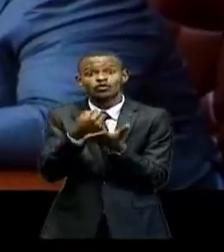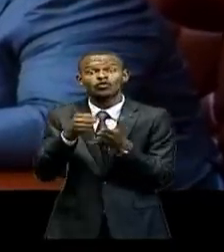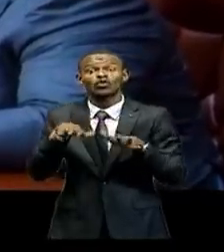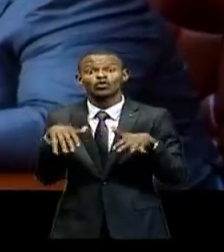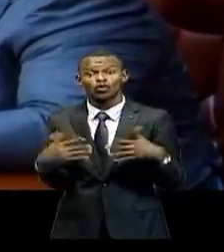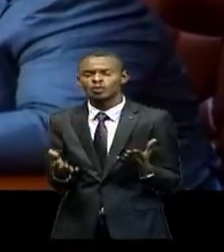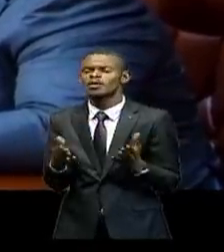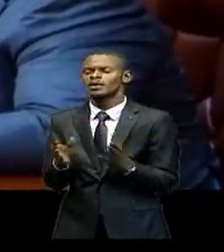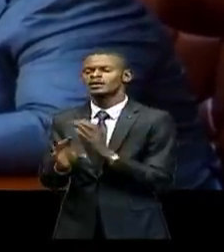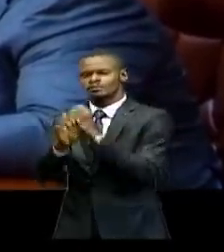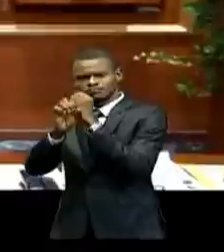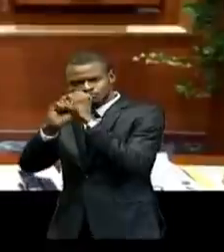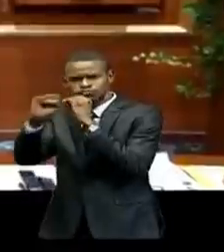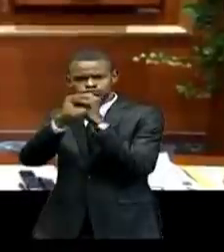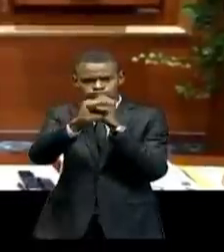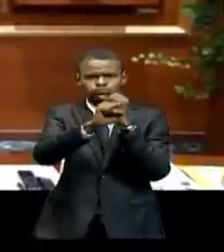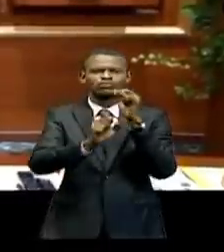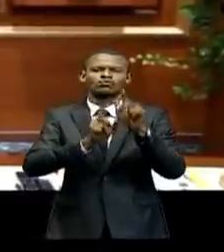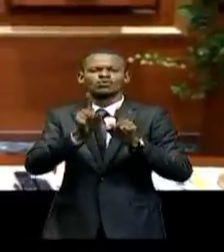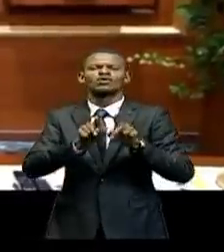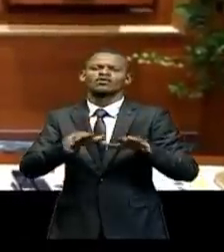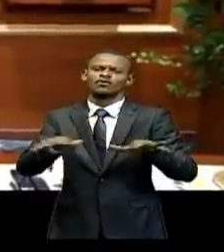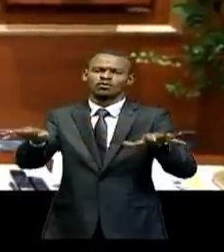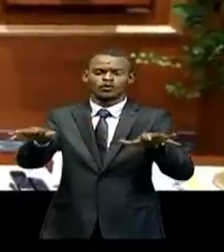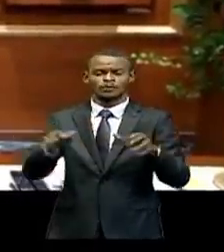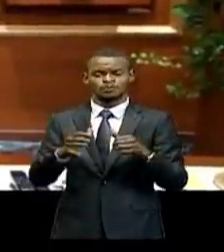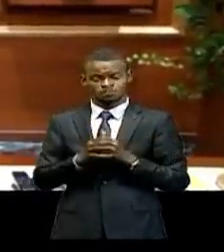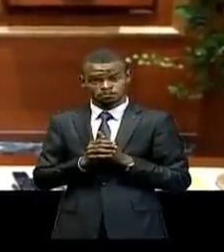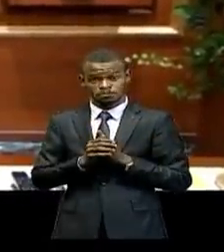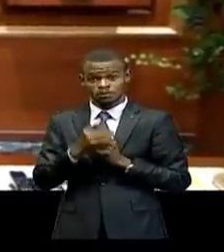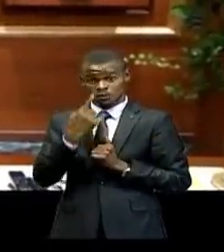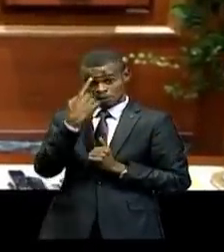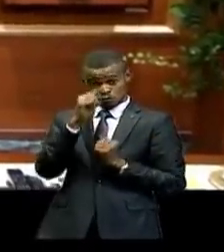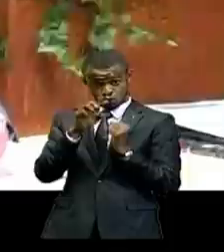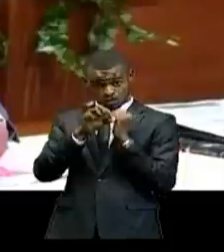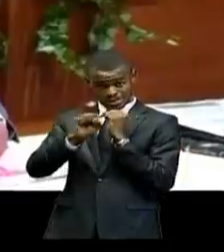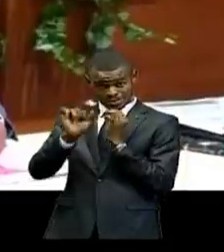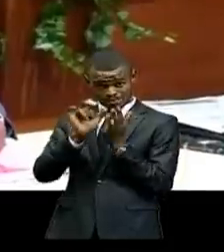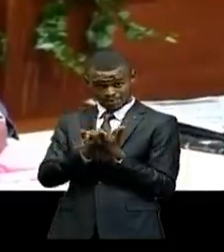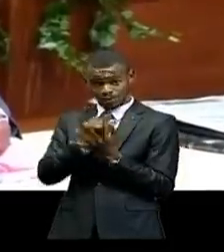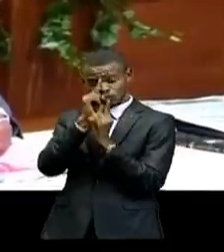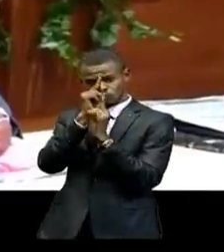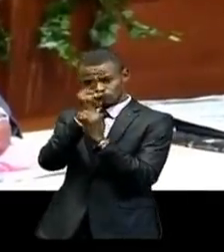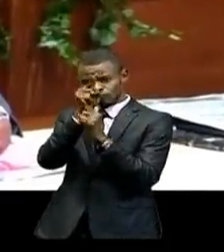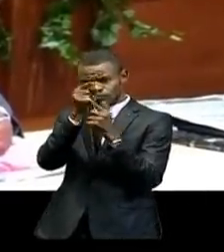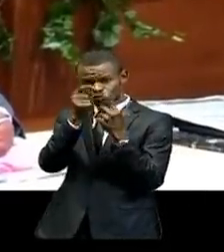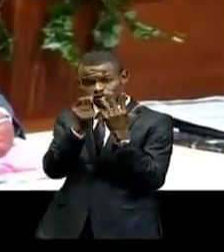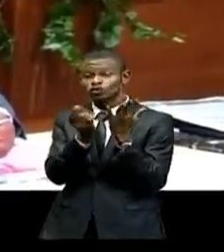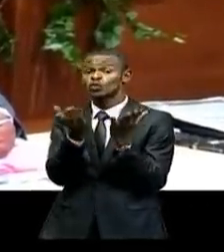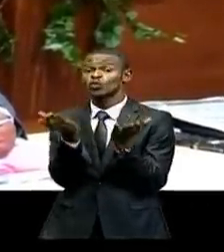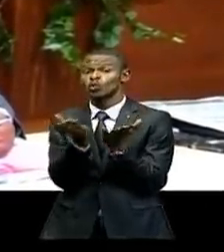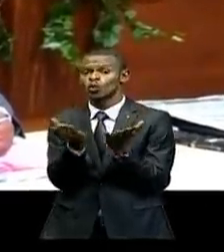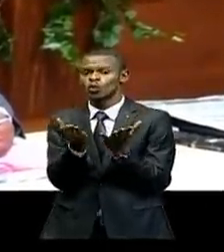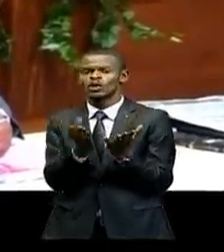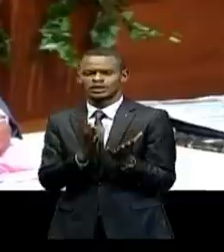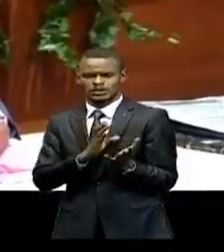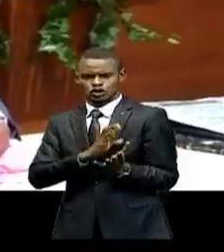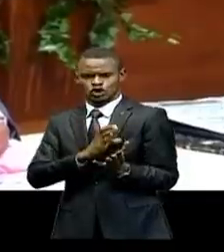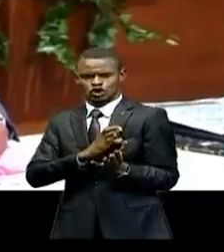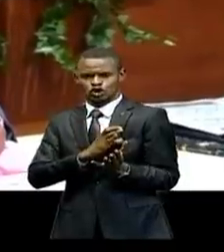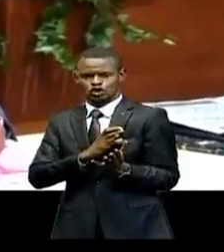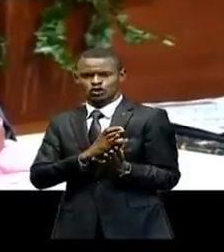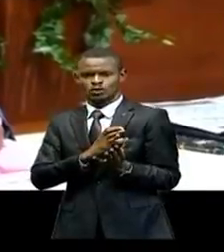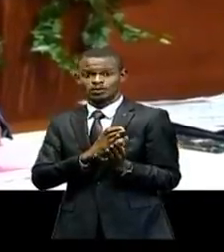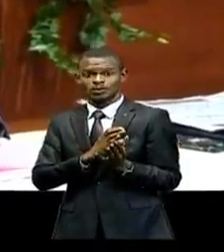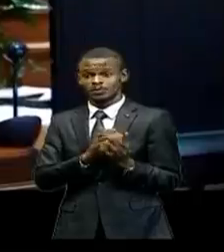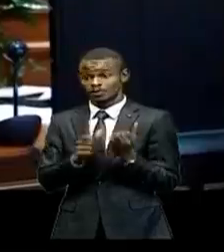celle-ci. Au regard des objectifs poursuivis par cette campagne, notamment celui de l'éthique fiscale dans les chefs de nos